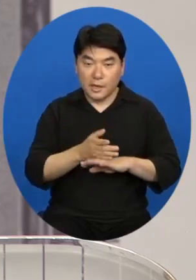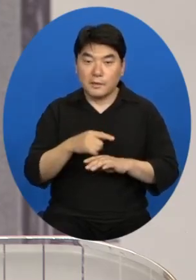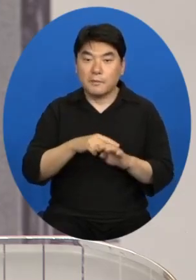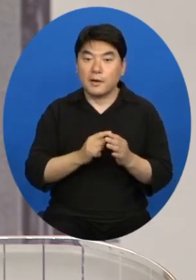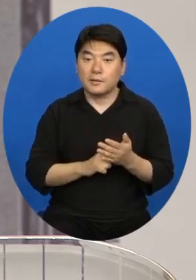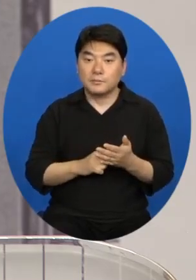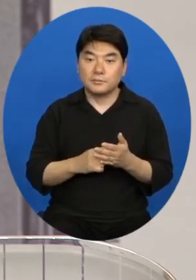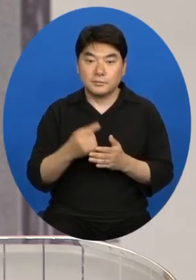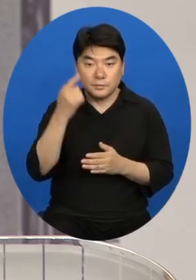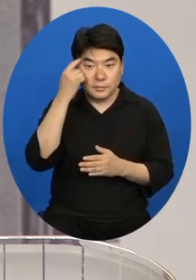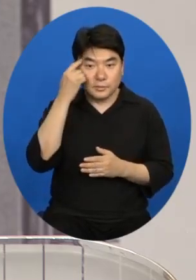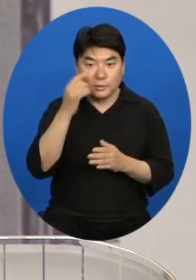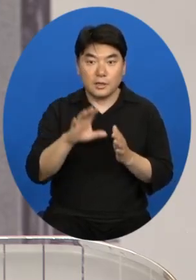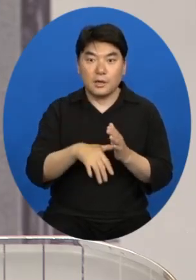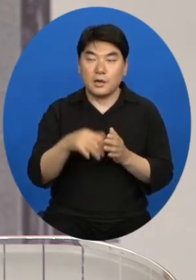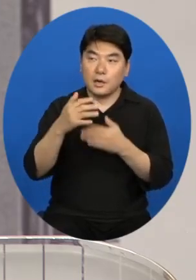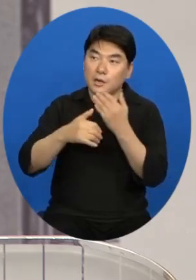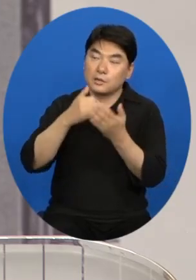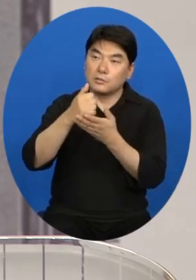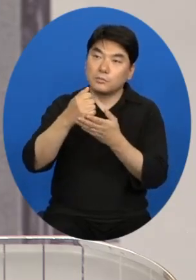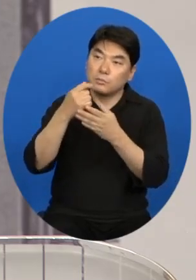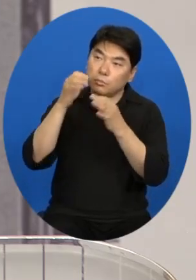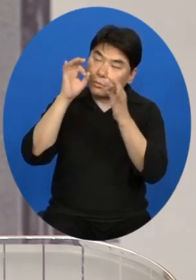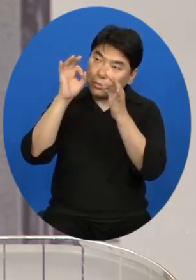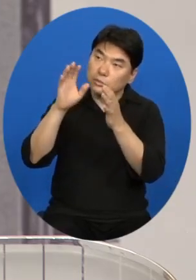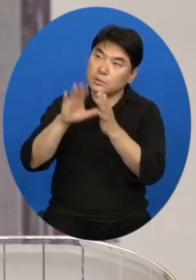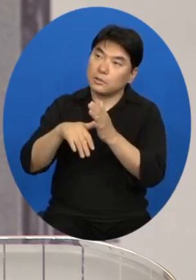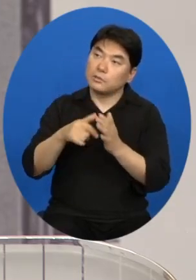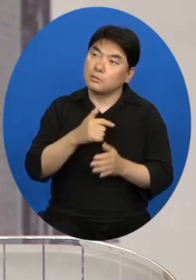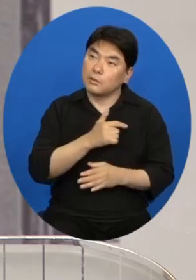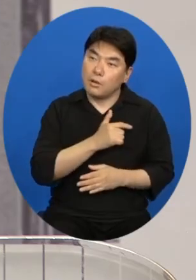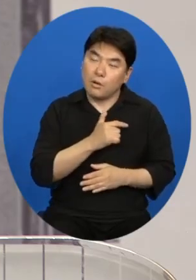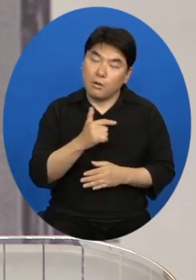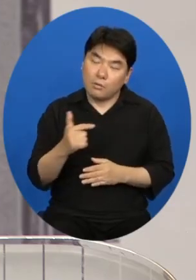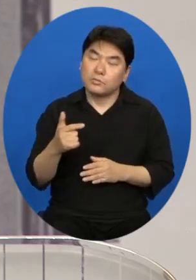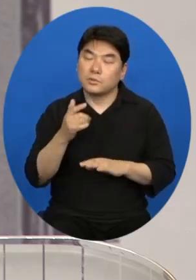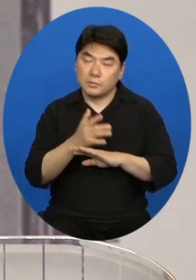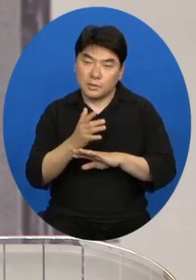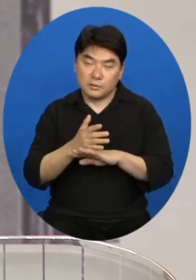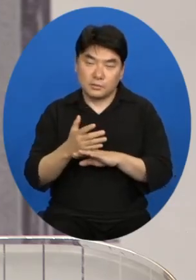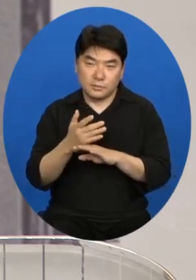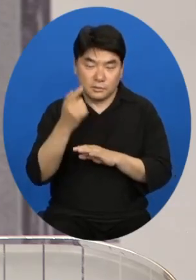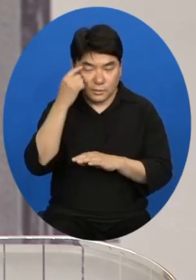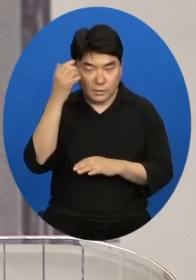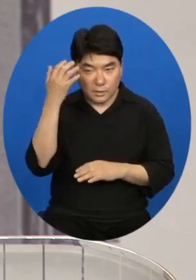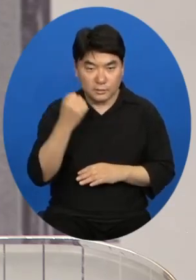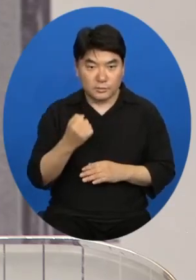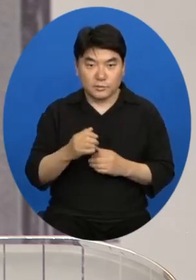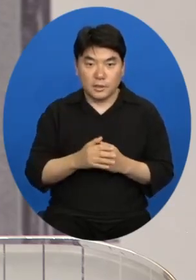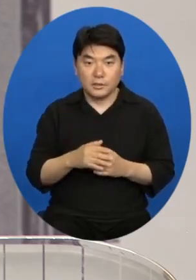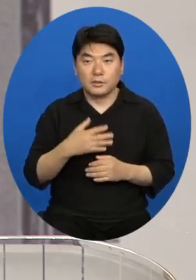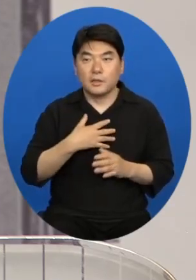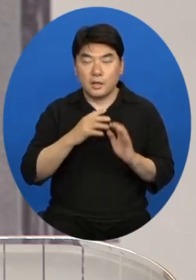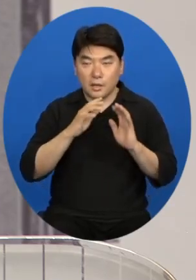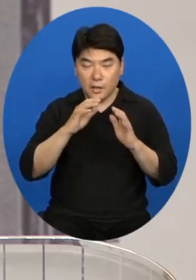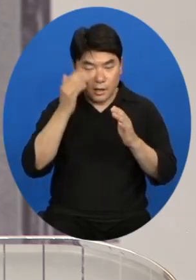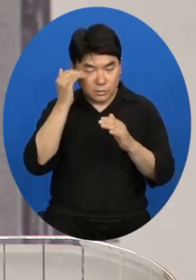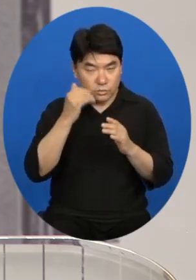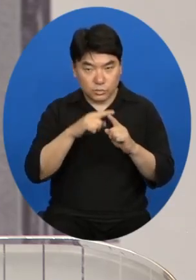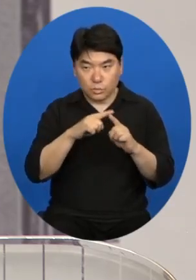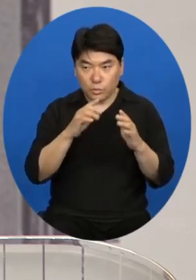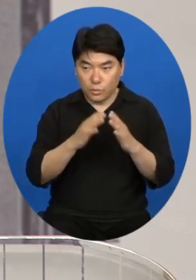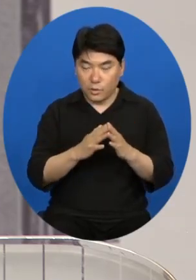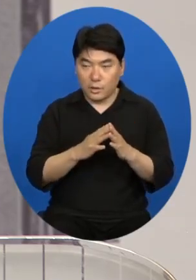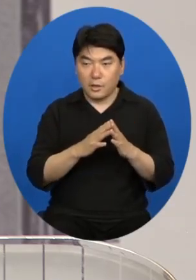보시기에는 얼마나 감사할까, 고마울까. 교회를 위해서, 한국교회를 위해서, 내 백성들을 위해서 기도해 주니